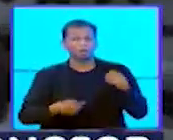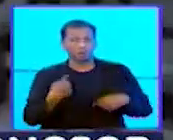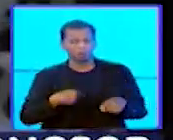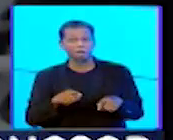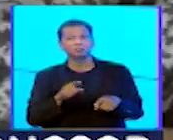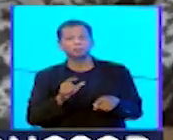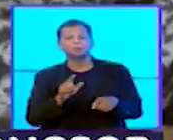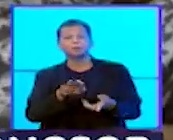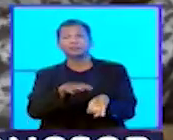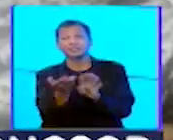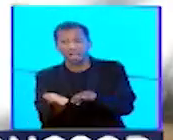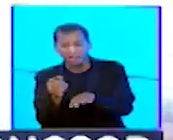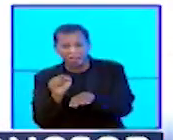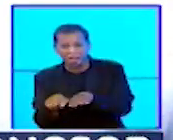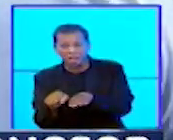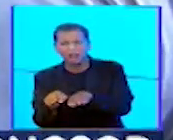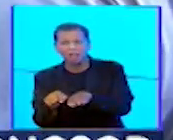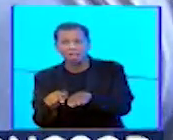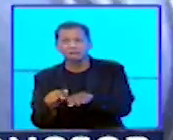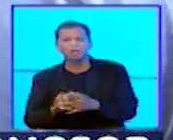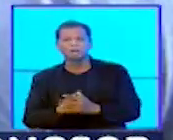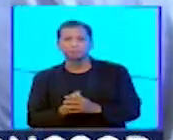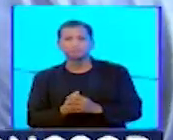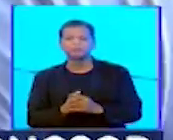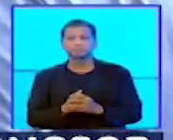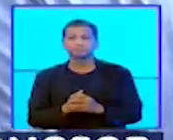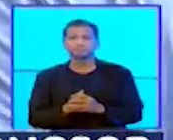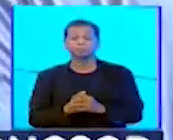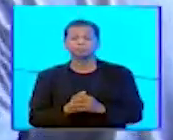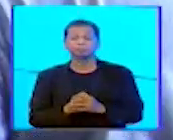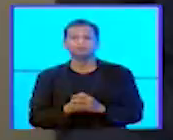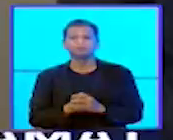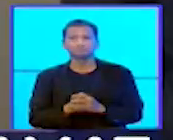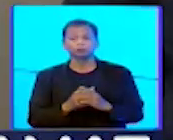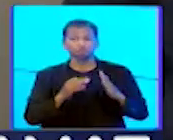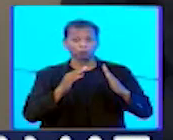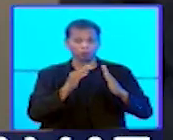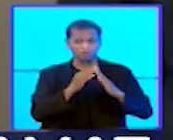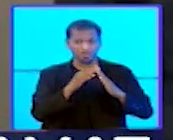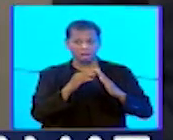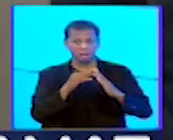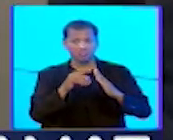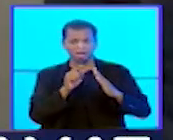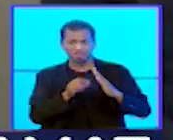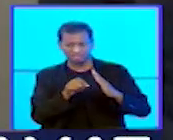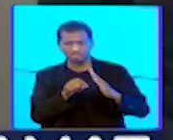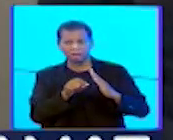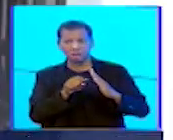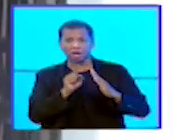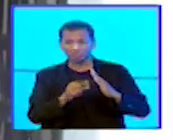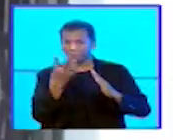pembatas perumahan klaster Melati Residence. Selain rumah kontrakan yang dihuni keluarga Widiar, longsor juga menimpa 4 rumah